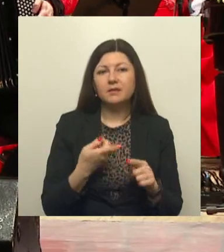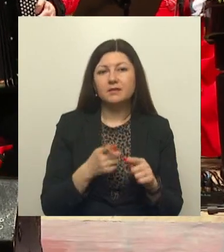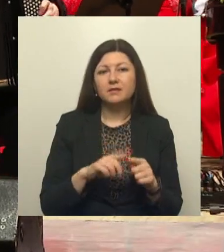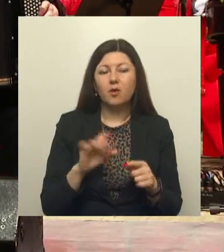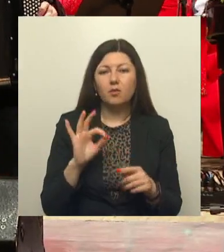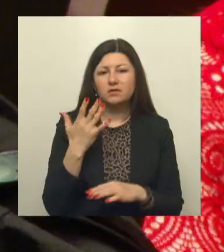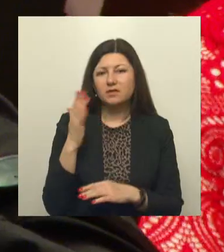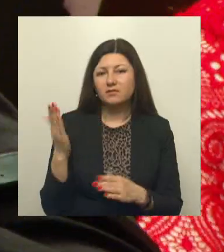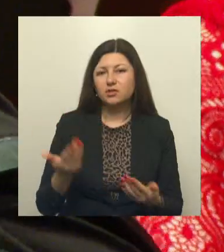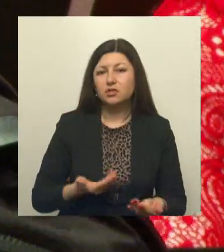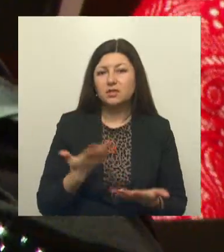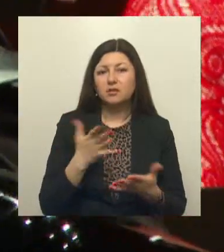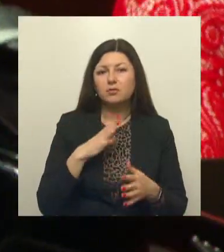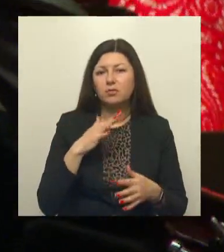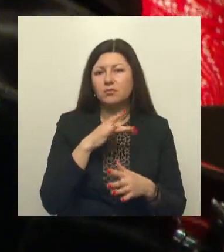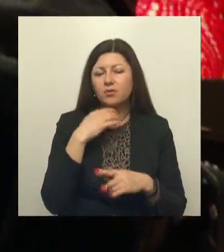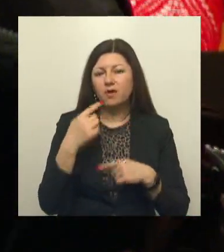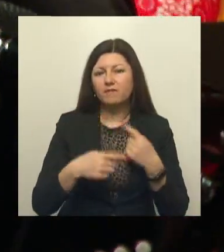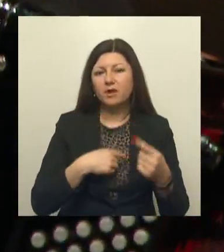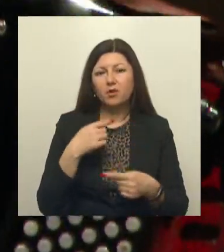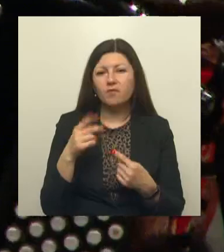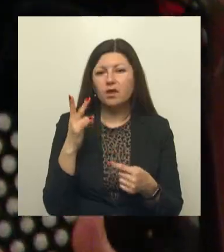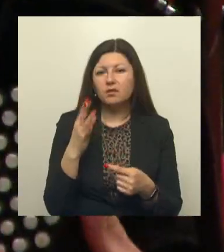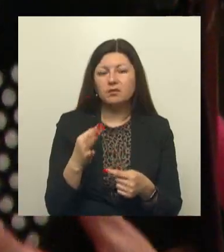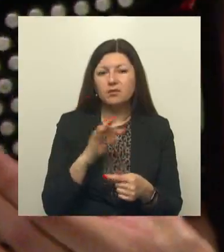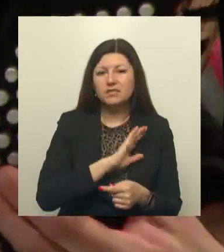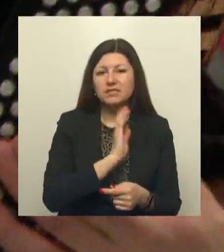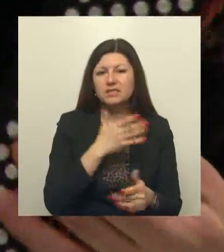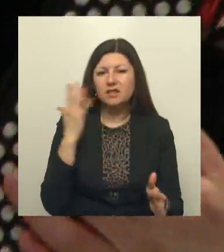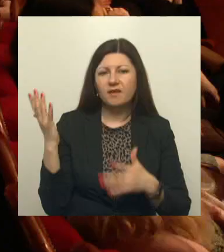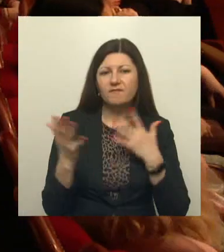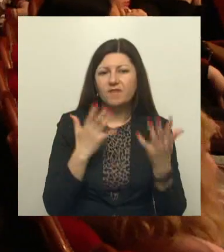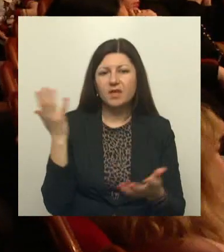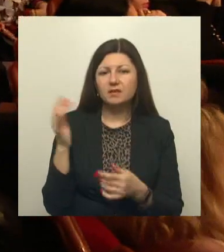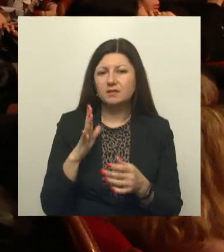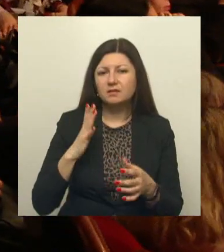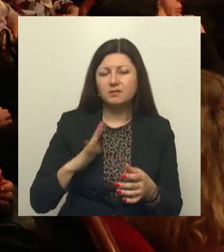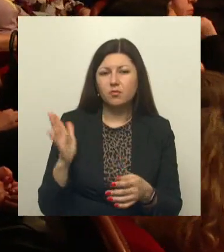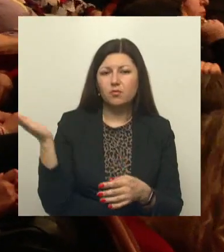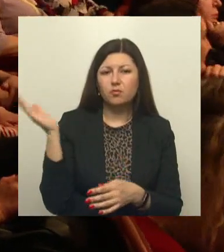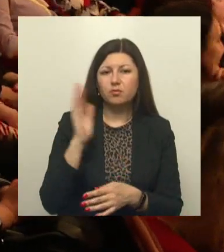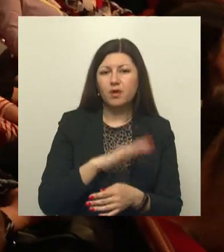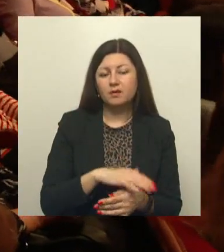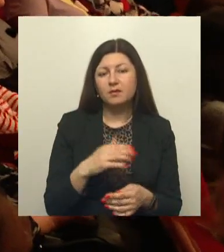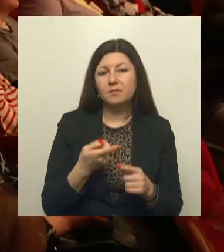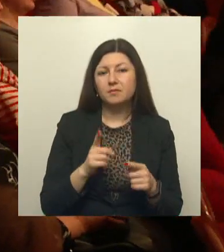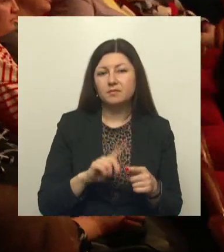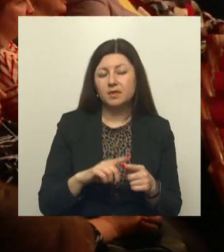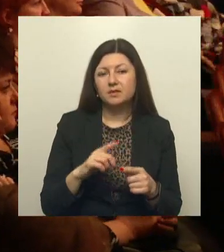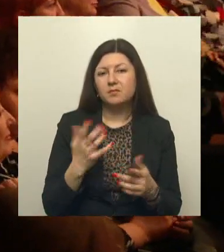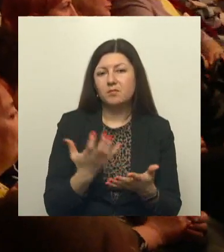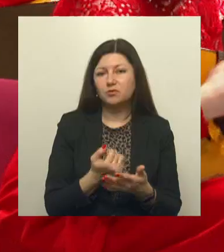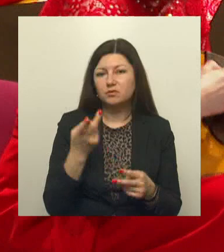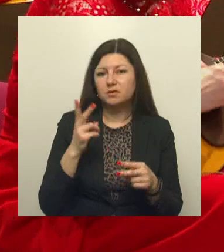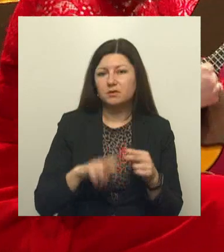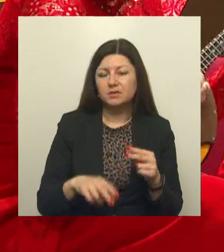жизни, которое росло долгие века, но не устояло перед порывами сильнейшего ветра и упало, обозначив закат древнего народа. Две